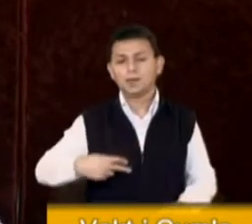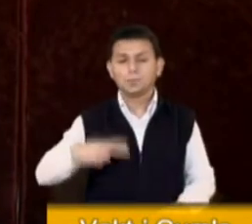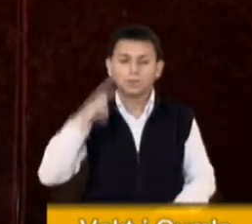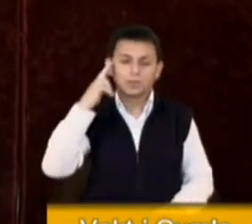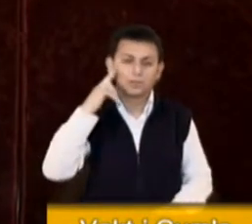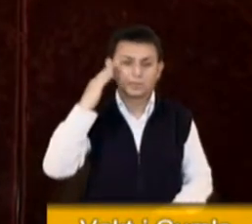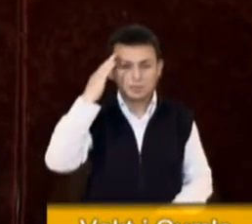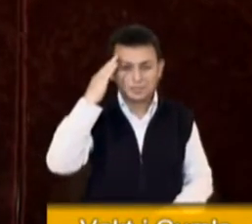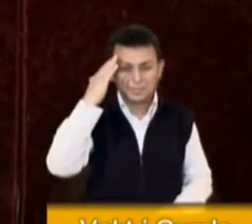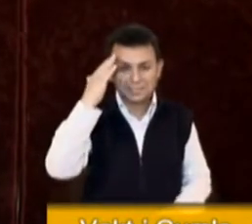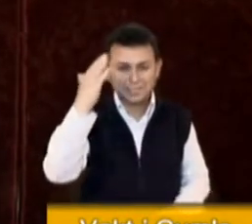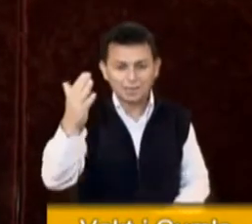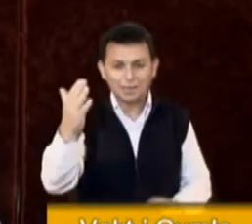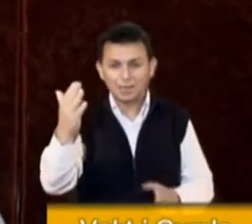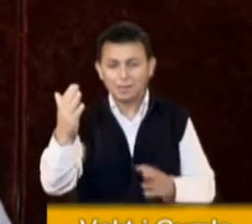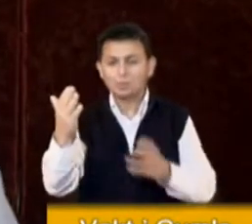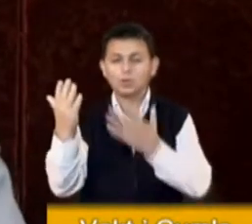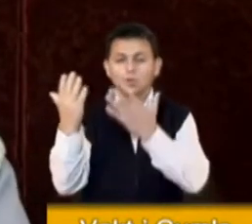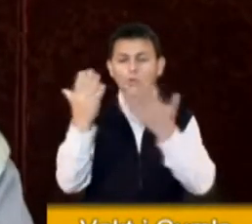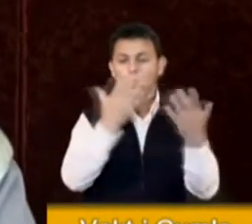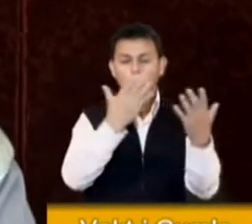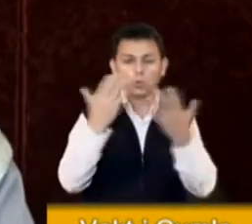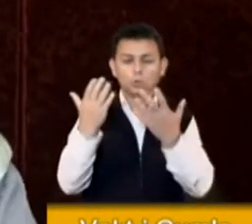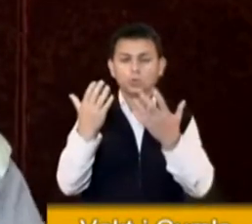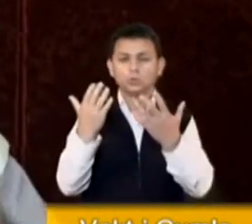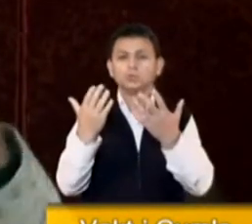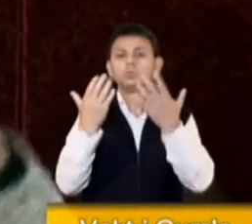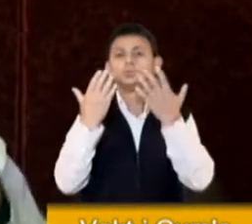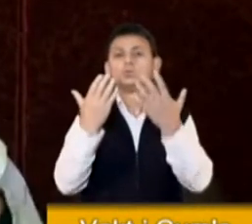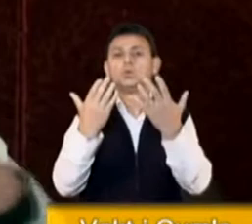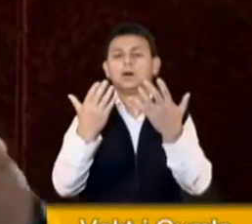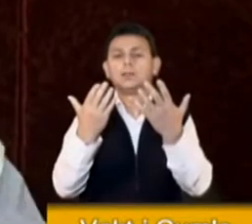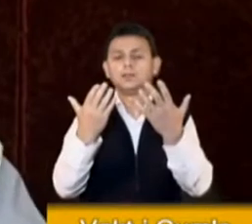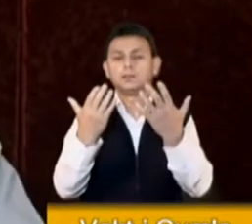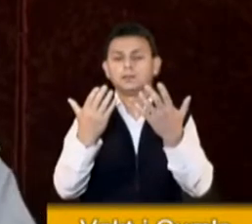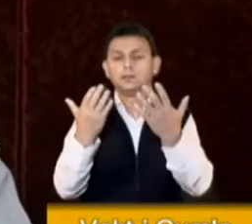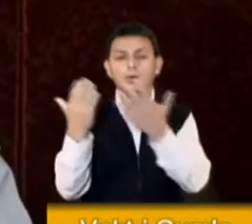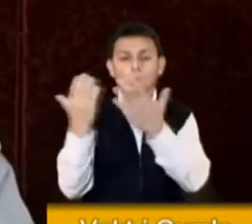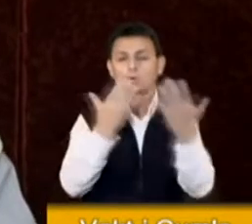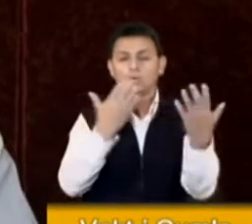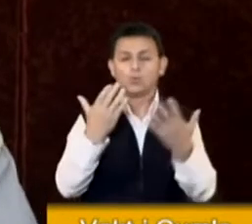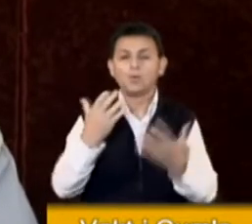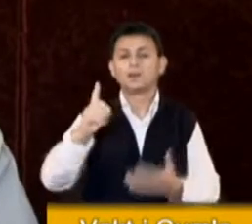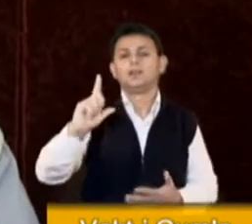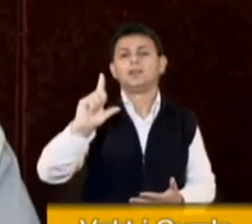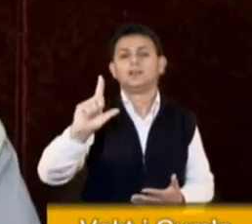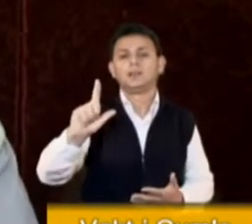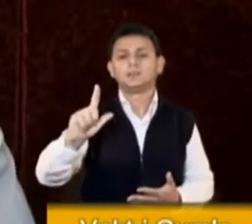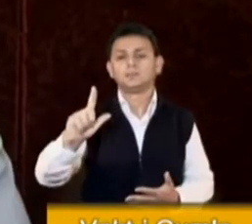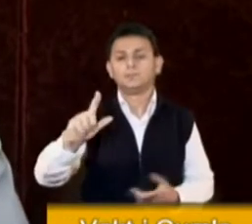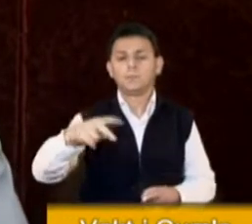hiçbir mana ifade etmeyen bir takım rumuzlarla kağıtlara yazıp da takınmak ve muska